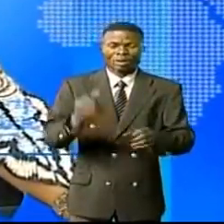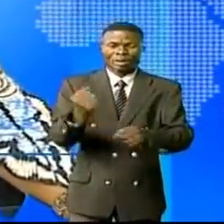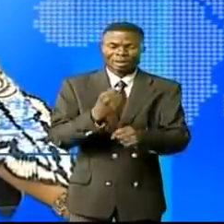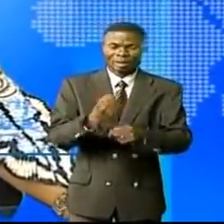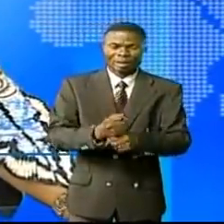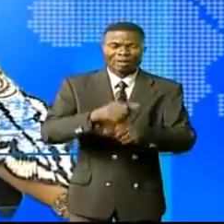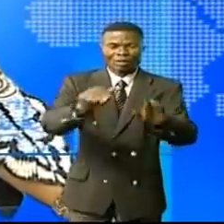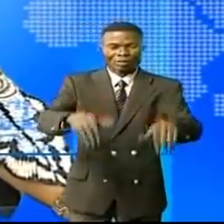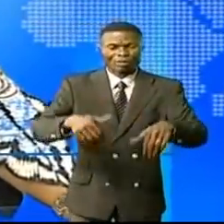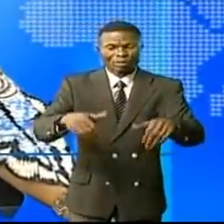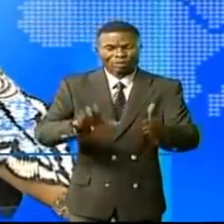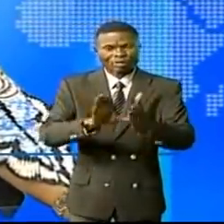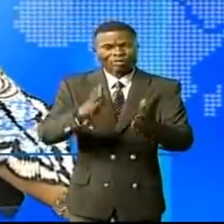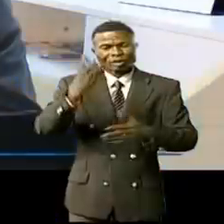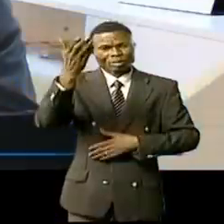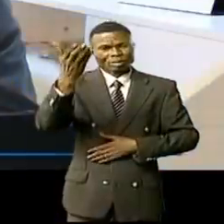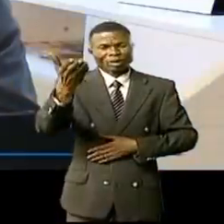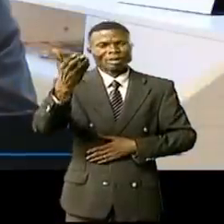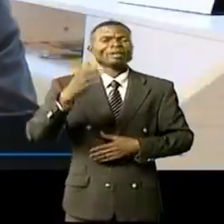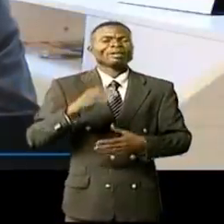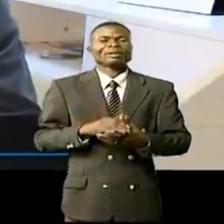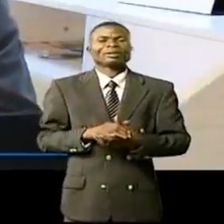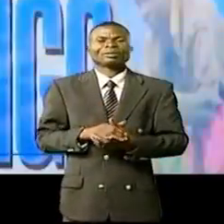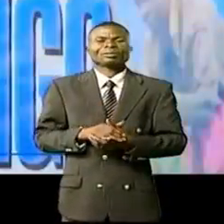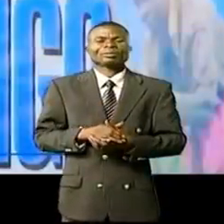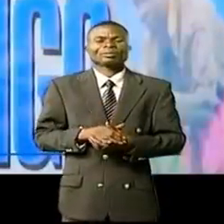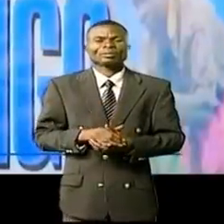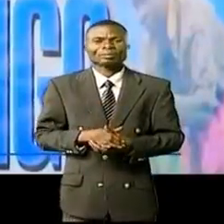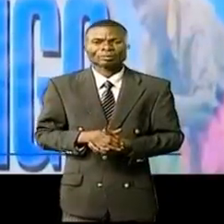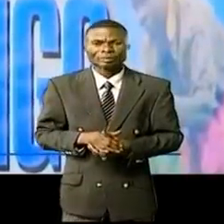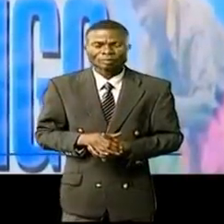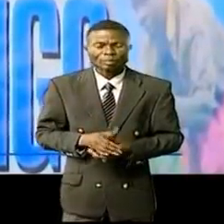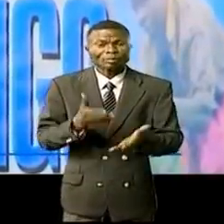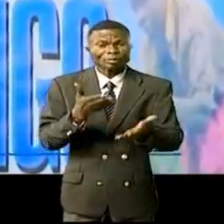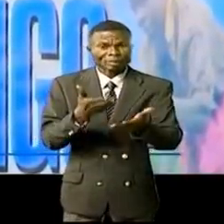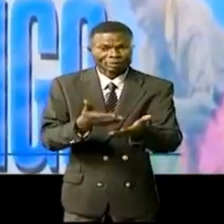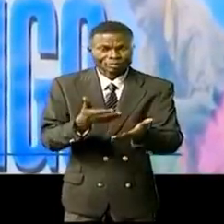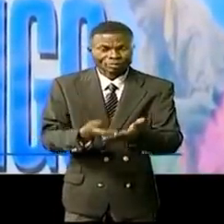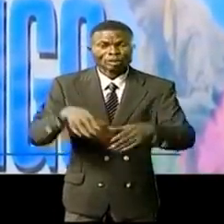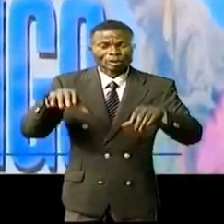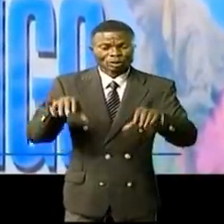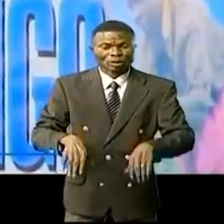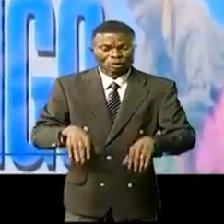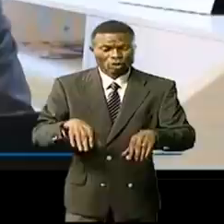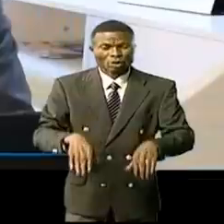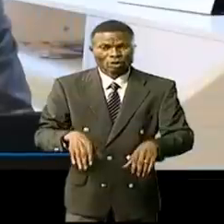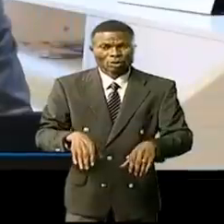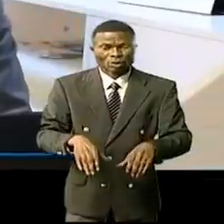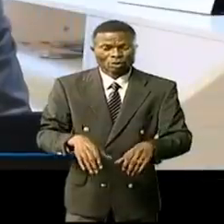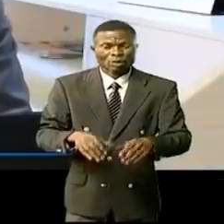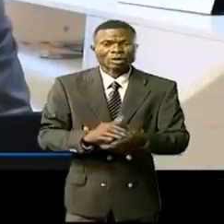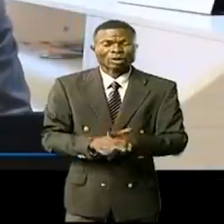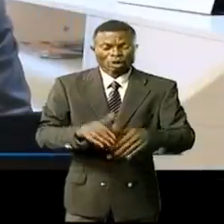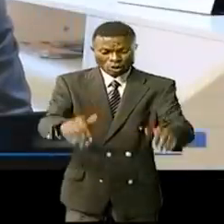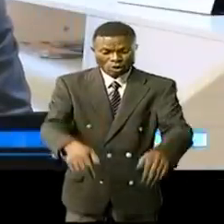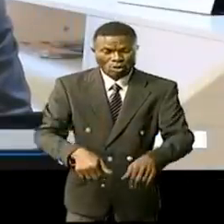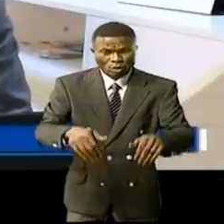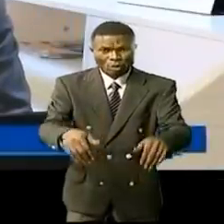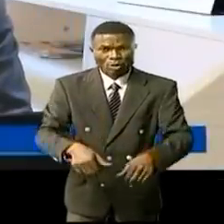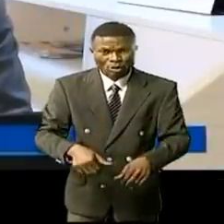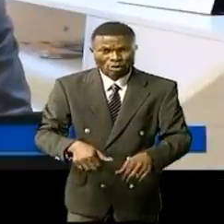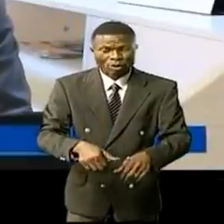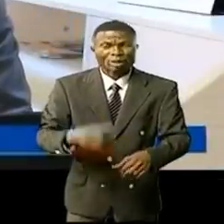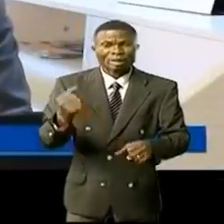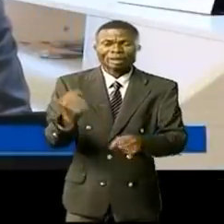micro de Marthe Mangazakalala. Mon organisation de Salela, Congo, est porteuse d'une